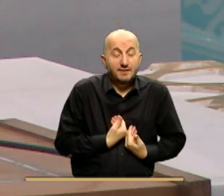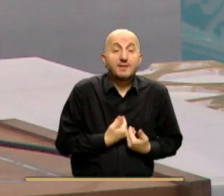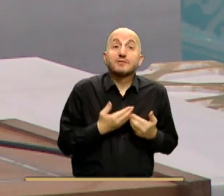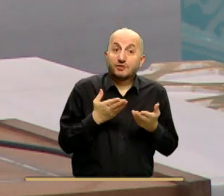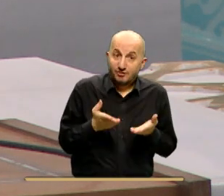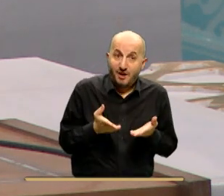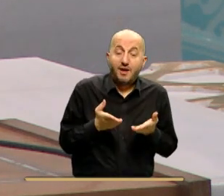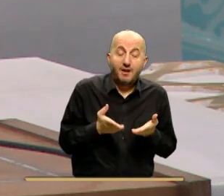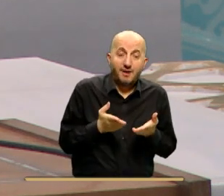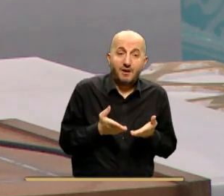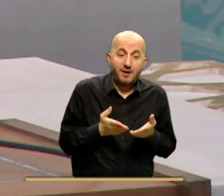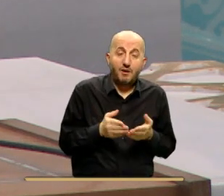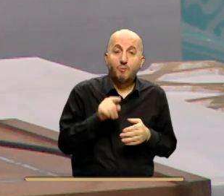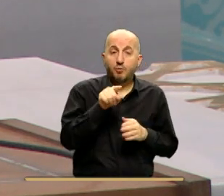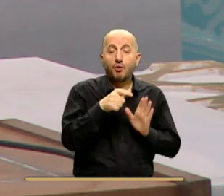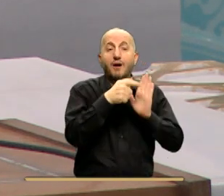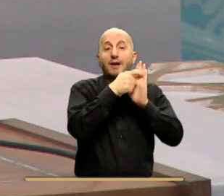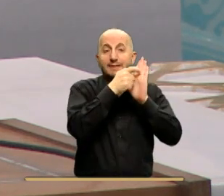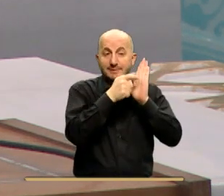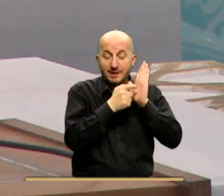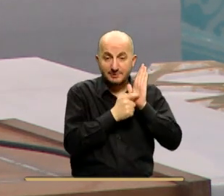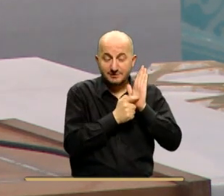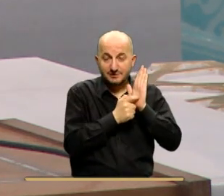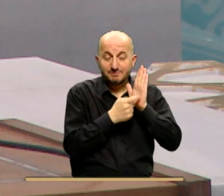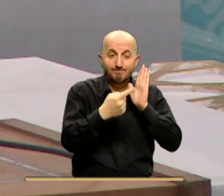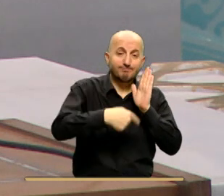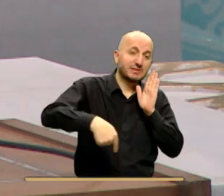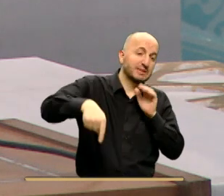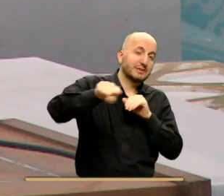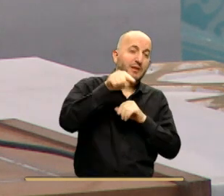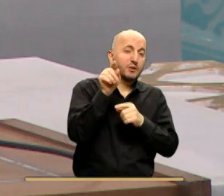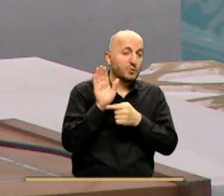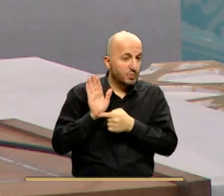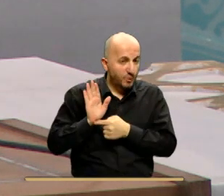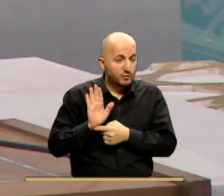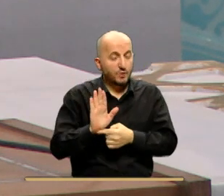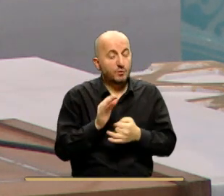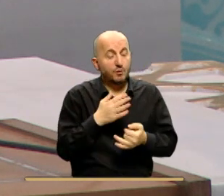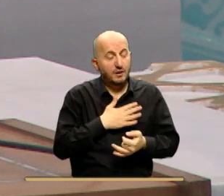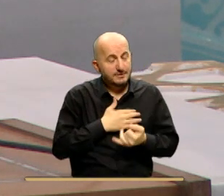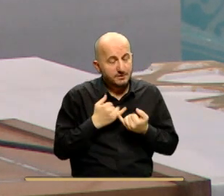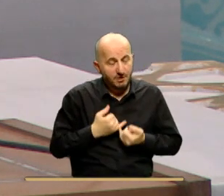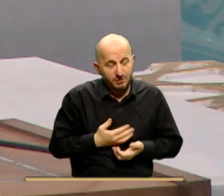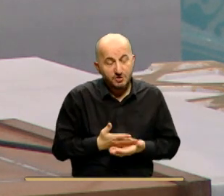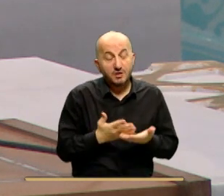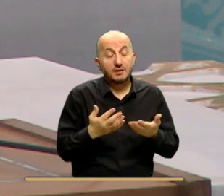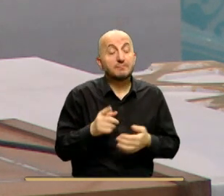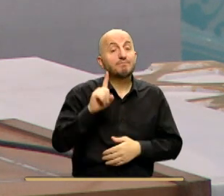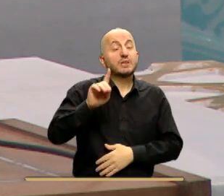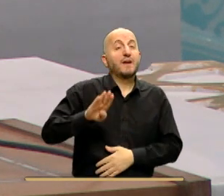İşte bu ayetler bize şunu gösteriyor aziz kardeşlerim. Bir